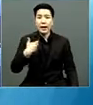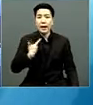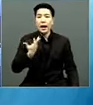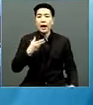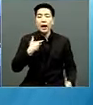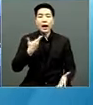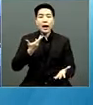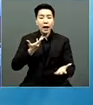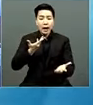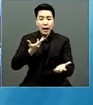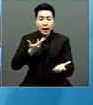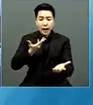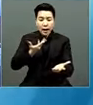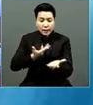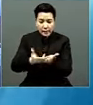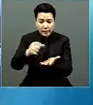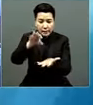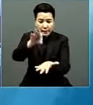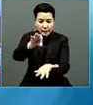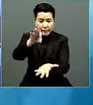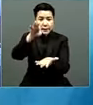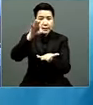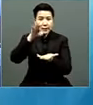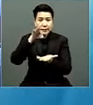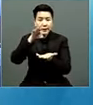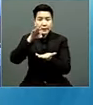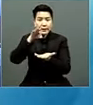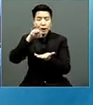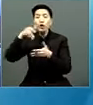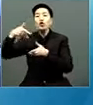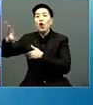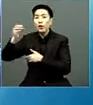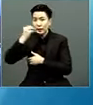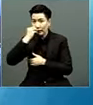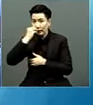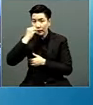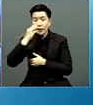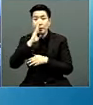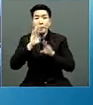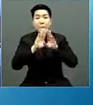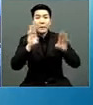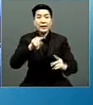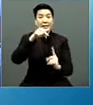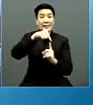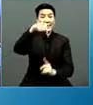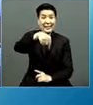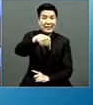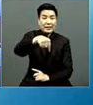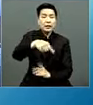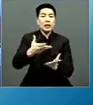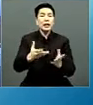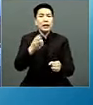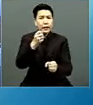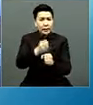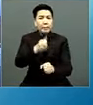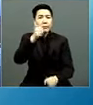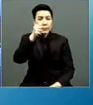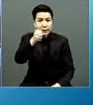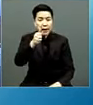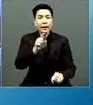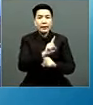กลับไปบริโภคที่อื่นหากเปิดให้ใช้บริการในสถานที่นั้นก็สามารถทำได้โดยต้อง